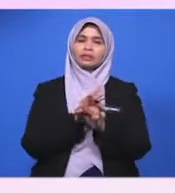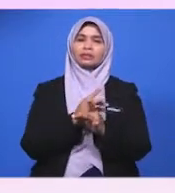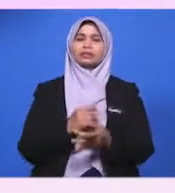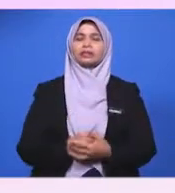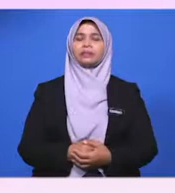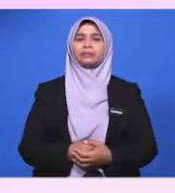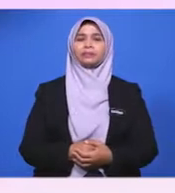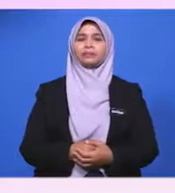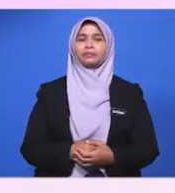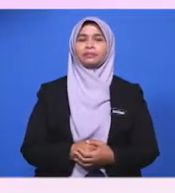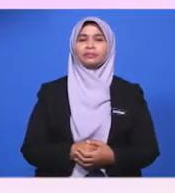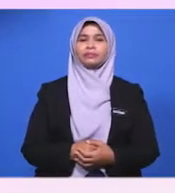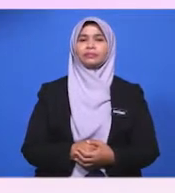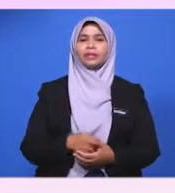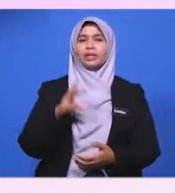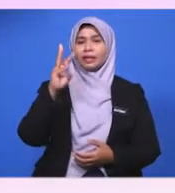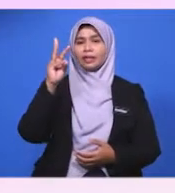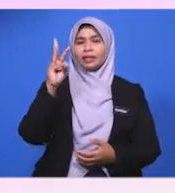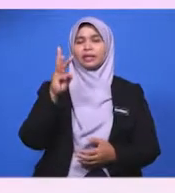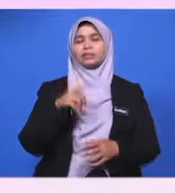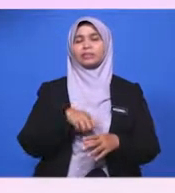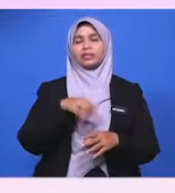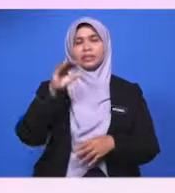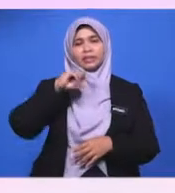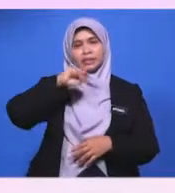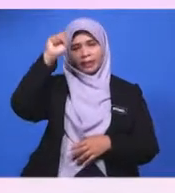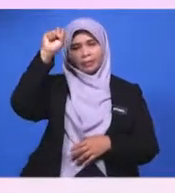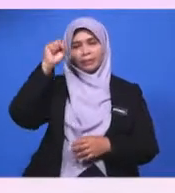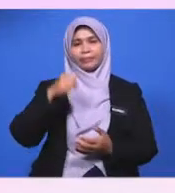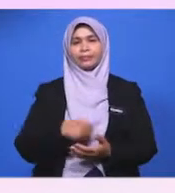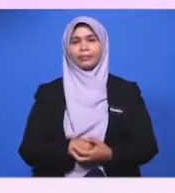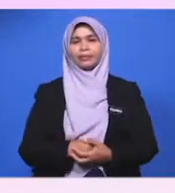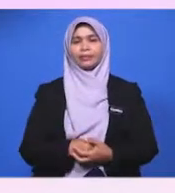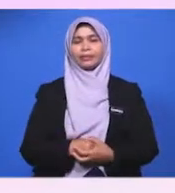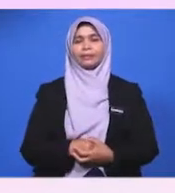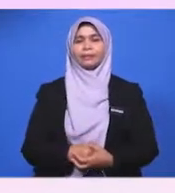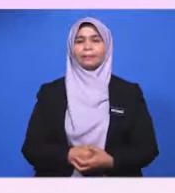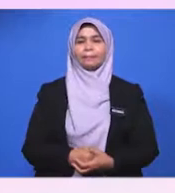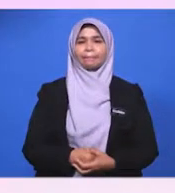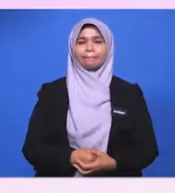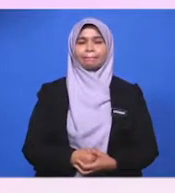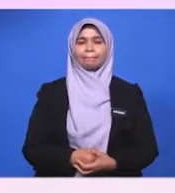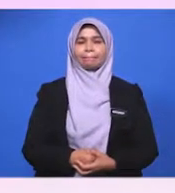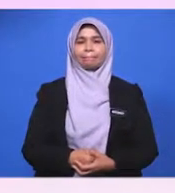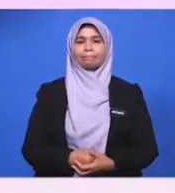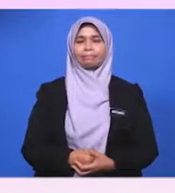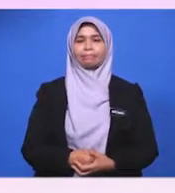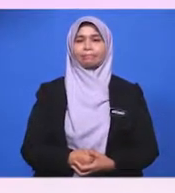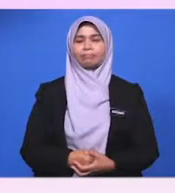Aman di Sarawak serta Lahad Datu, Tenom, Keningau dan Kudat di